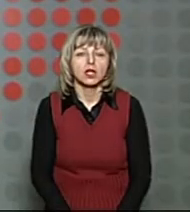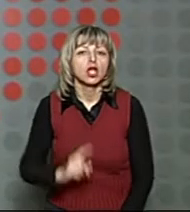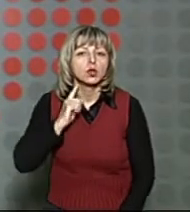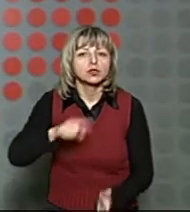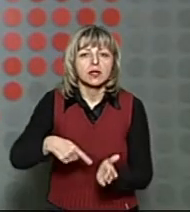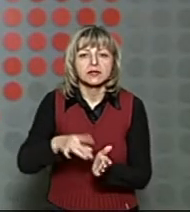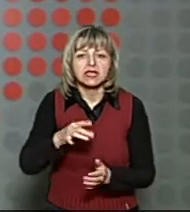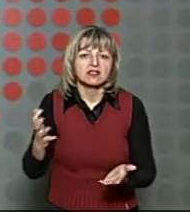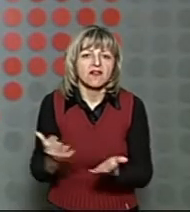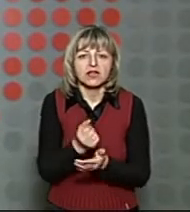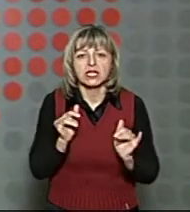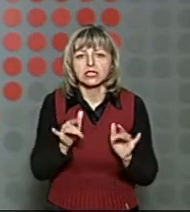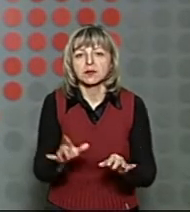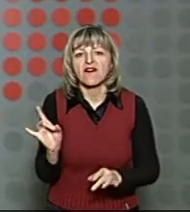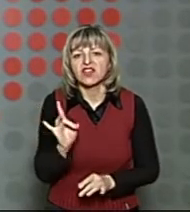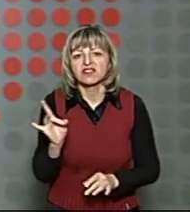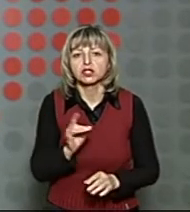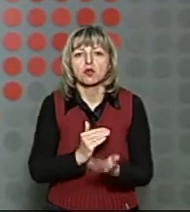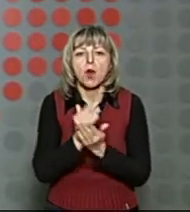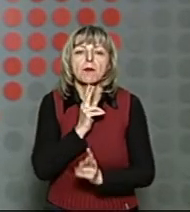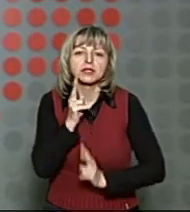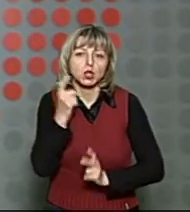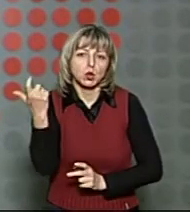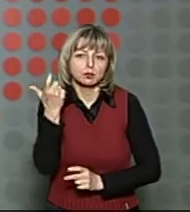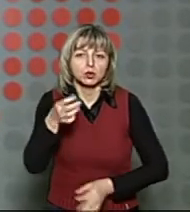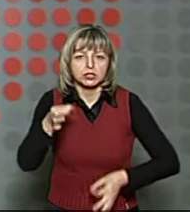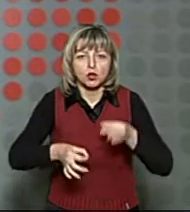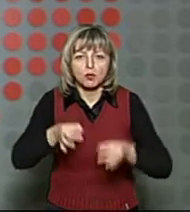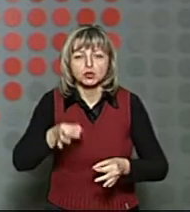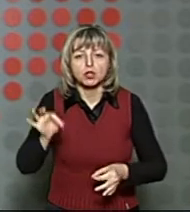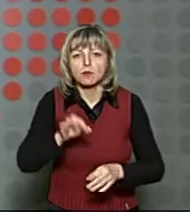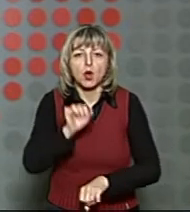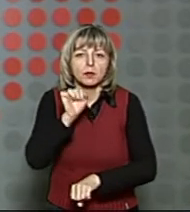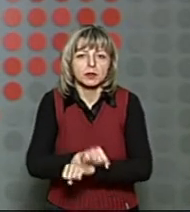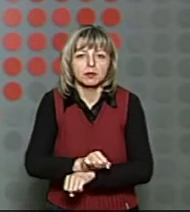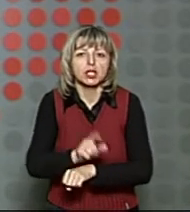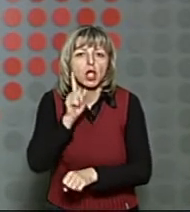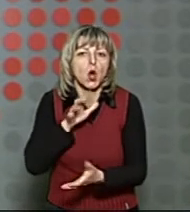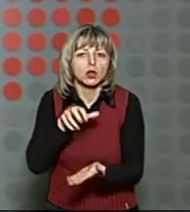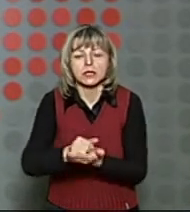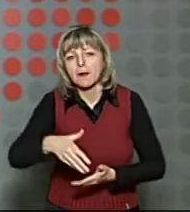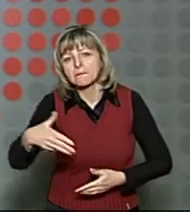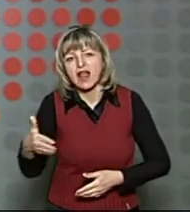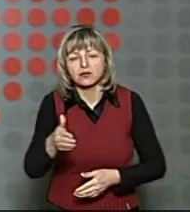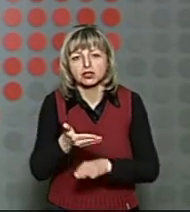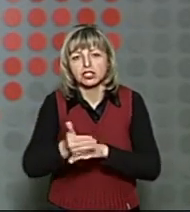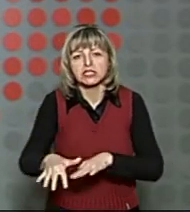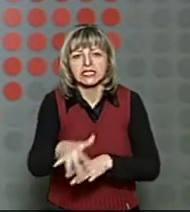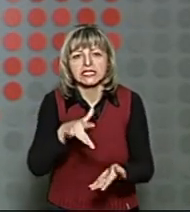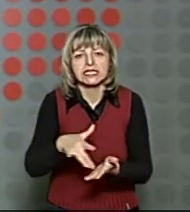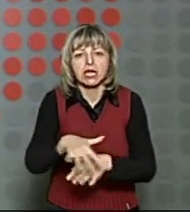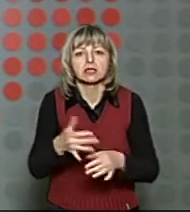Луцька міська рада виграла справу в Рівненському апеляційному господарському суді щодо припинення оренди правої частини центрального ринку